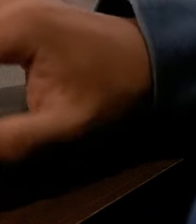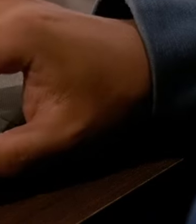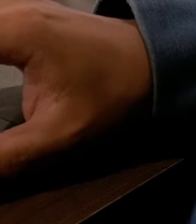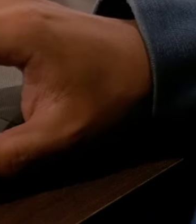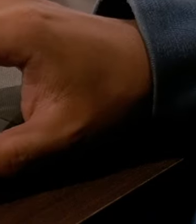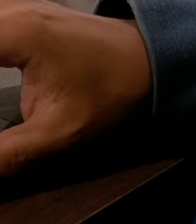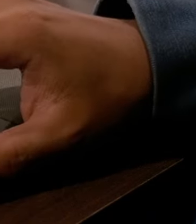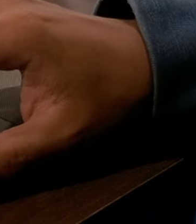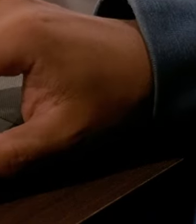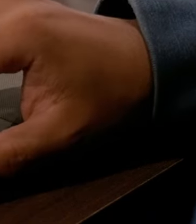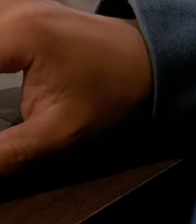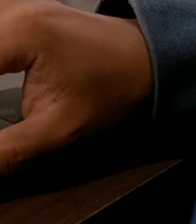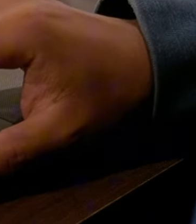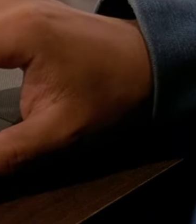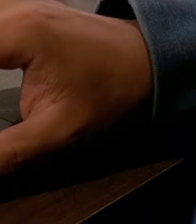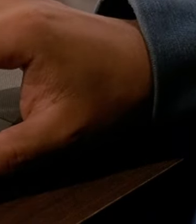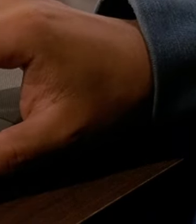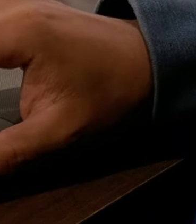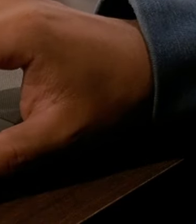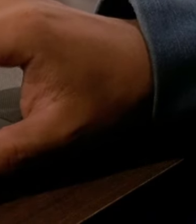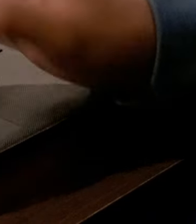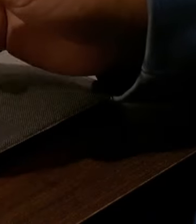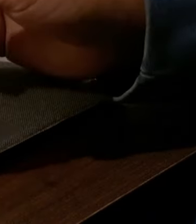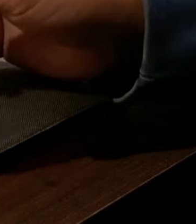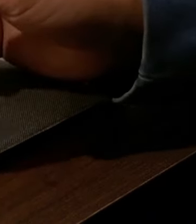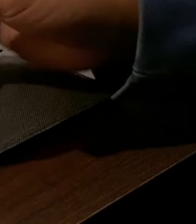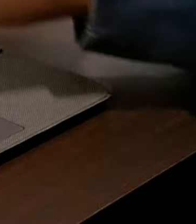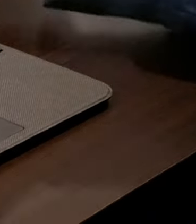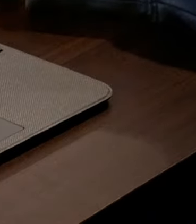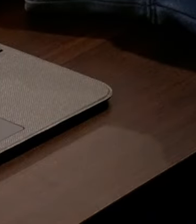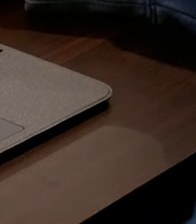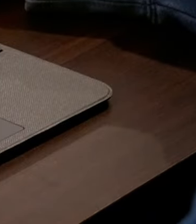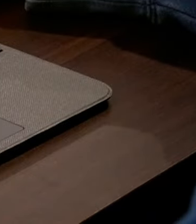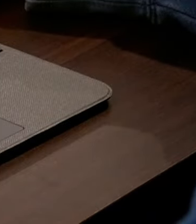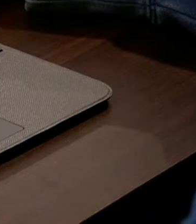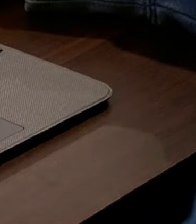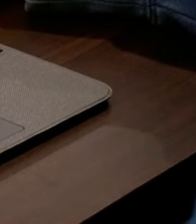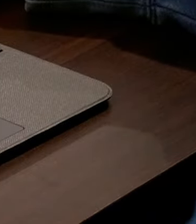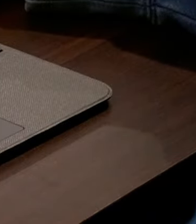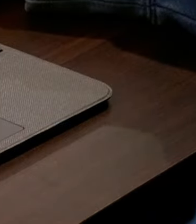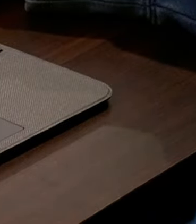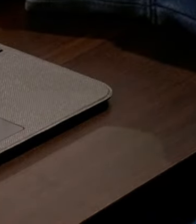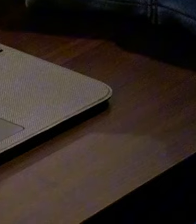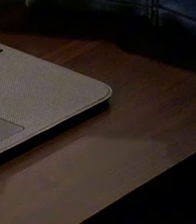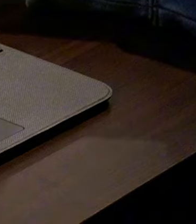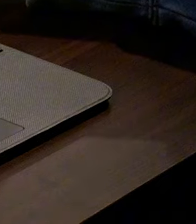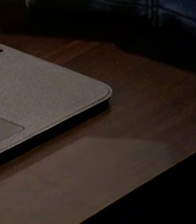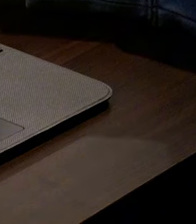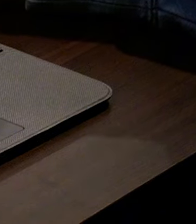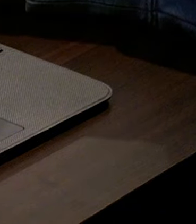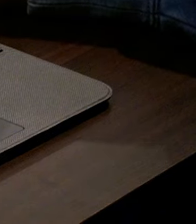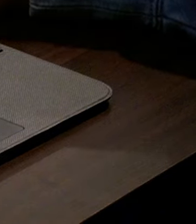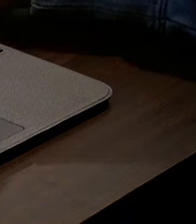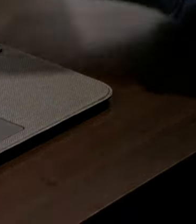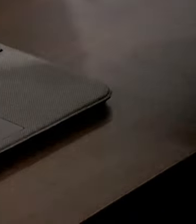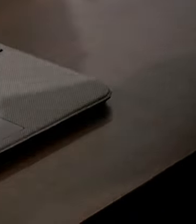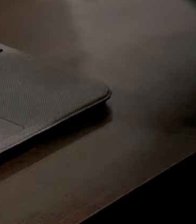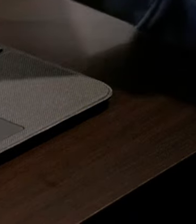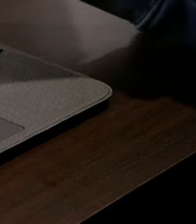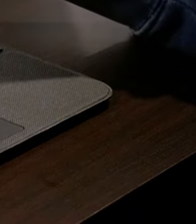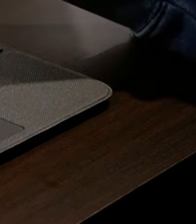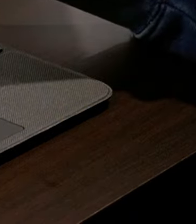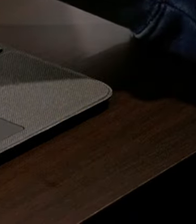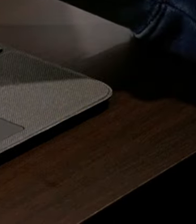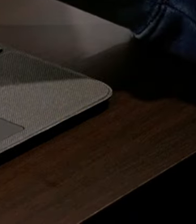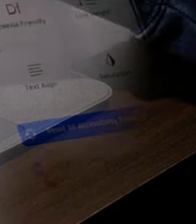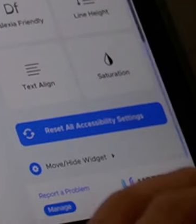Berikut testimoni Fikri Muhannes dari Pusat Layanan Juru Bahasa Isyarat Yogyakarta tentang kemudahan akses layanan di laman web khusus